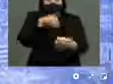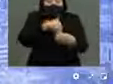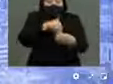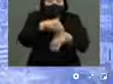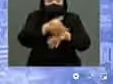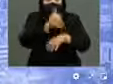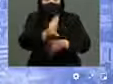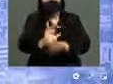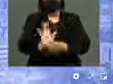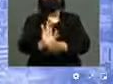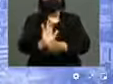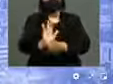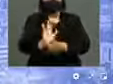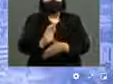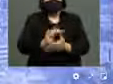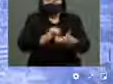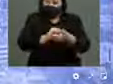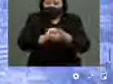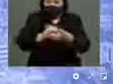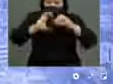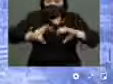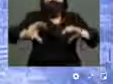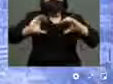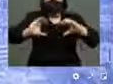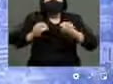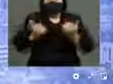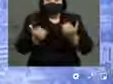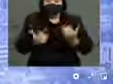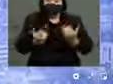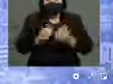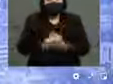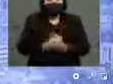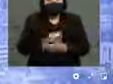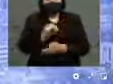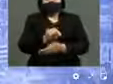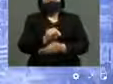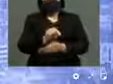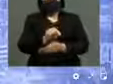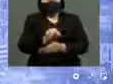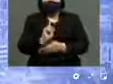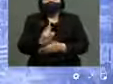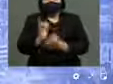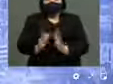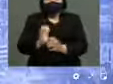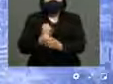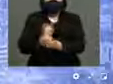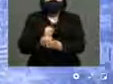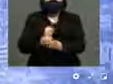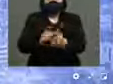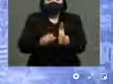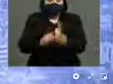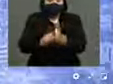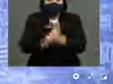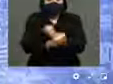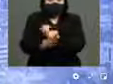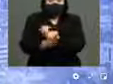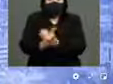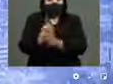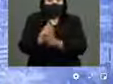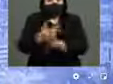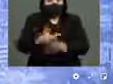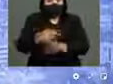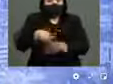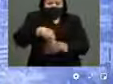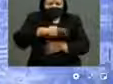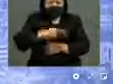ที่เราเข้าไปร่วมมือกันเพราะว่าได้มีคำสั่งในการที่จะให้เจ้าพนักงานควบคุมโรคติดต่อดำเนินการปรับปรุงสถานที่ให้